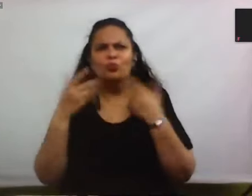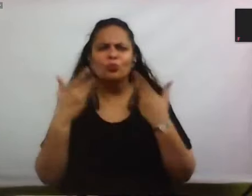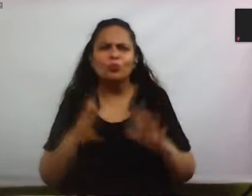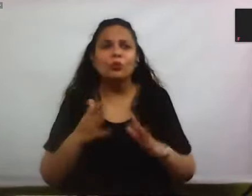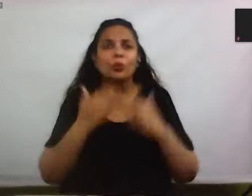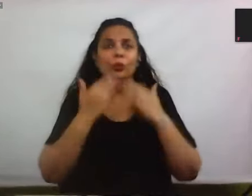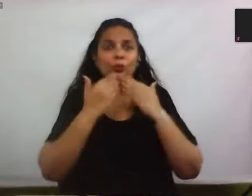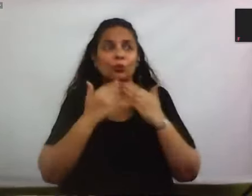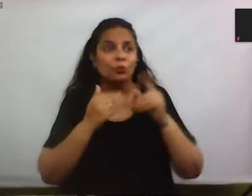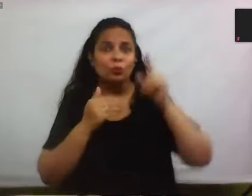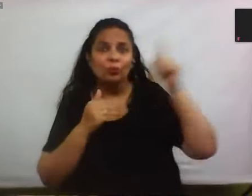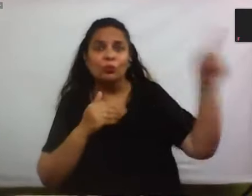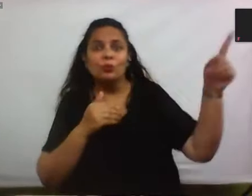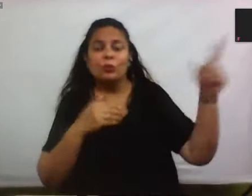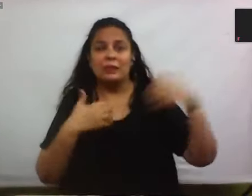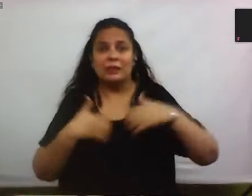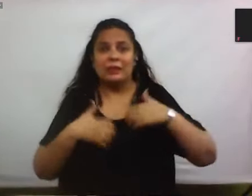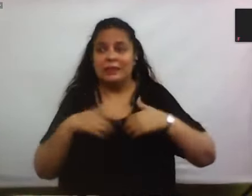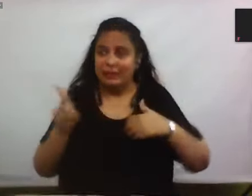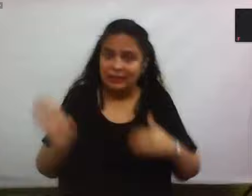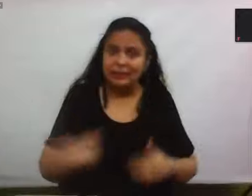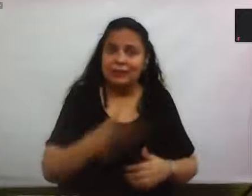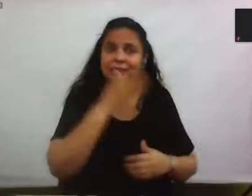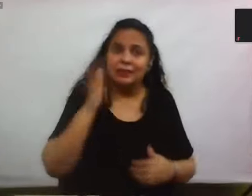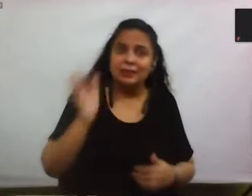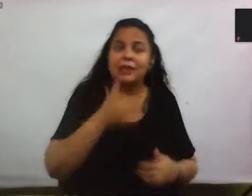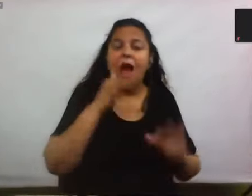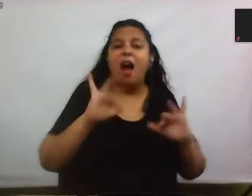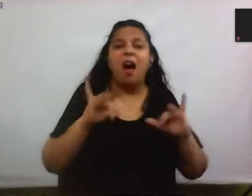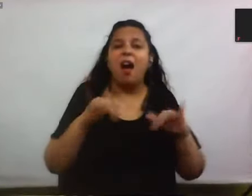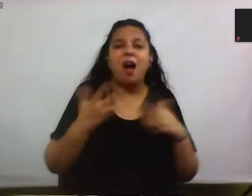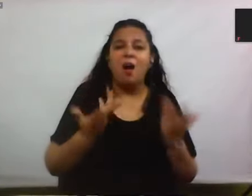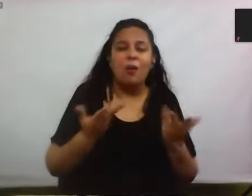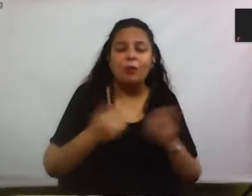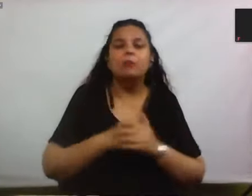if you are talking about mainstream schools, then